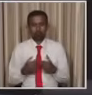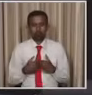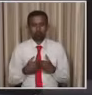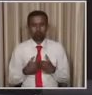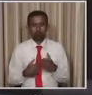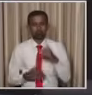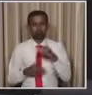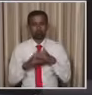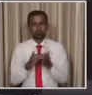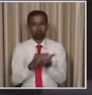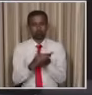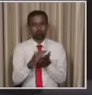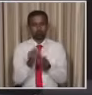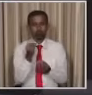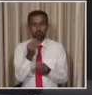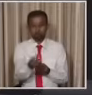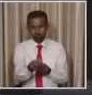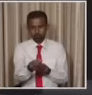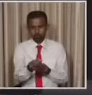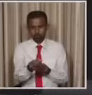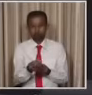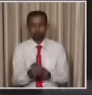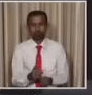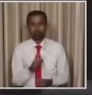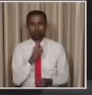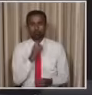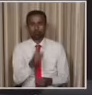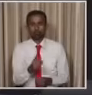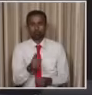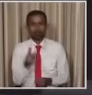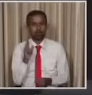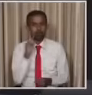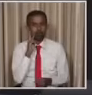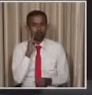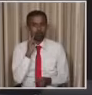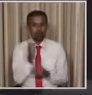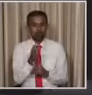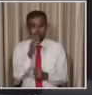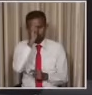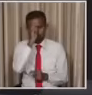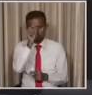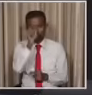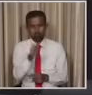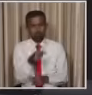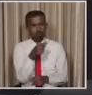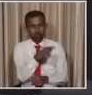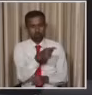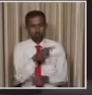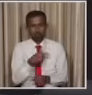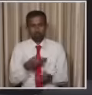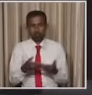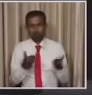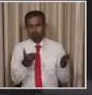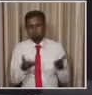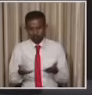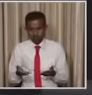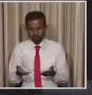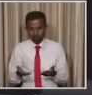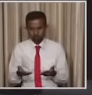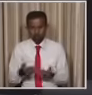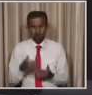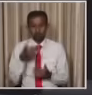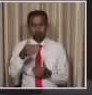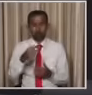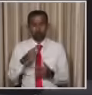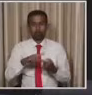පුළුවන් උපරිමය කරන බවත් විශේෂයෙන් මතක් කරන්න ඕනේ. රනිල් වික්‍රමසිංහ ජනාධිපතිතුමාට අපි ආරාධනා කරනවා ඉදිරි